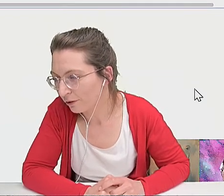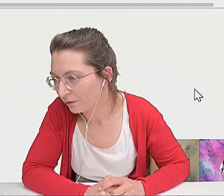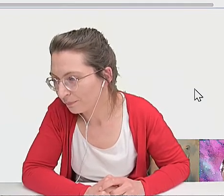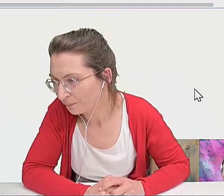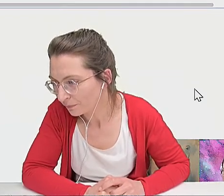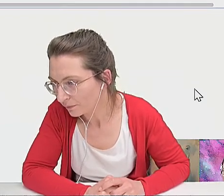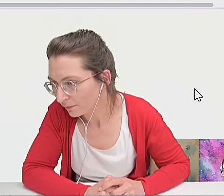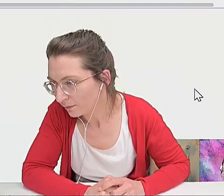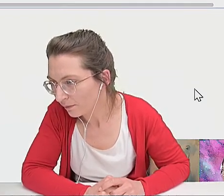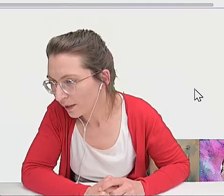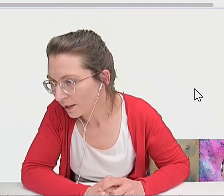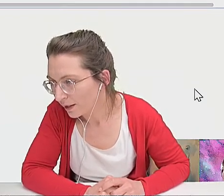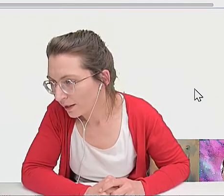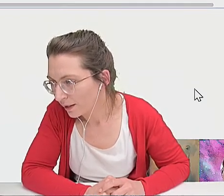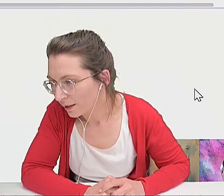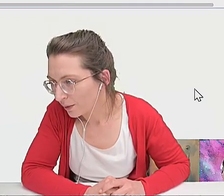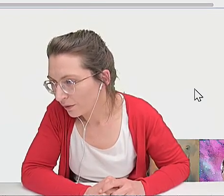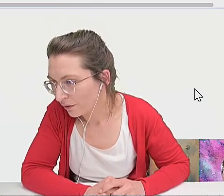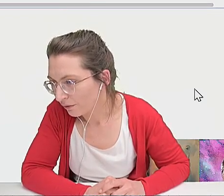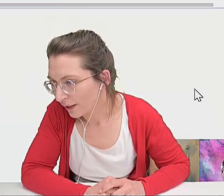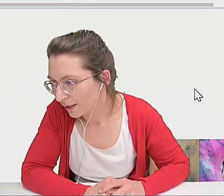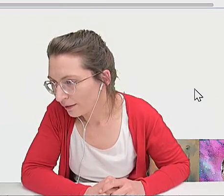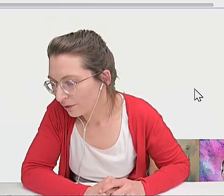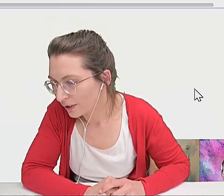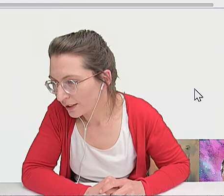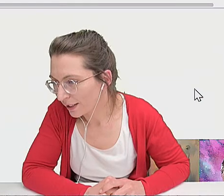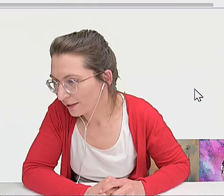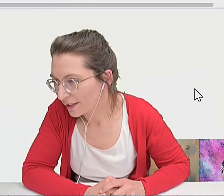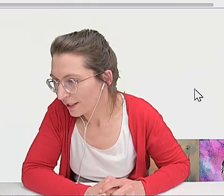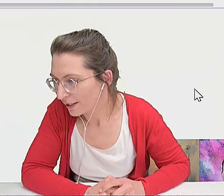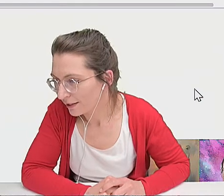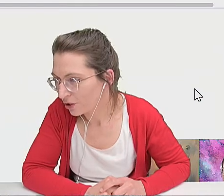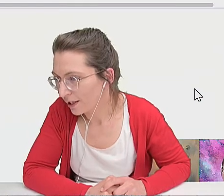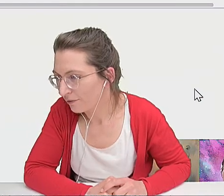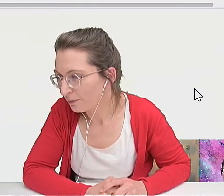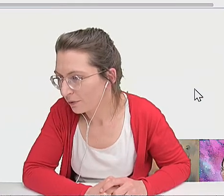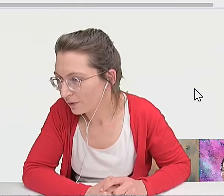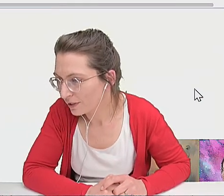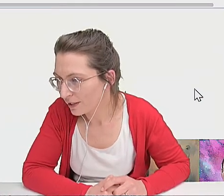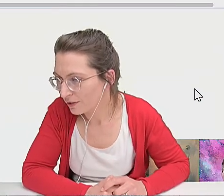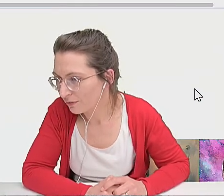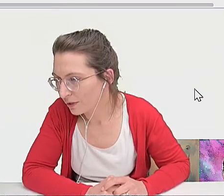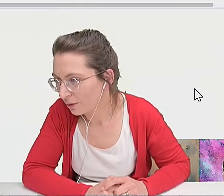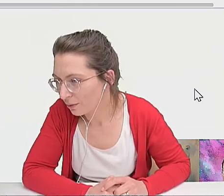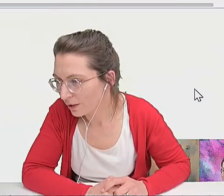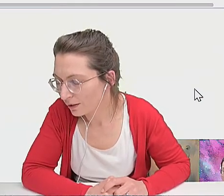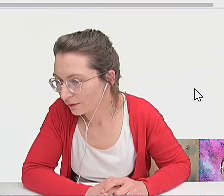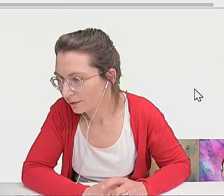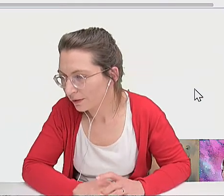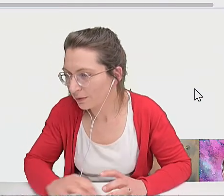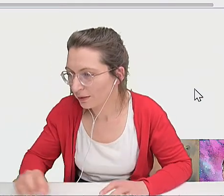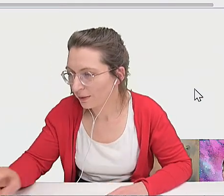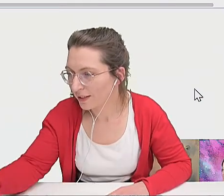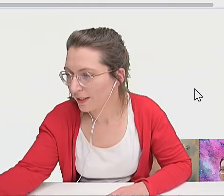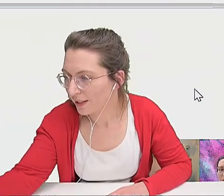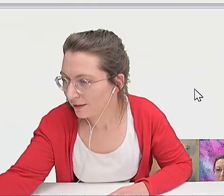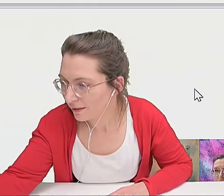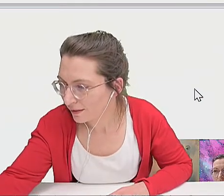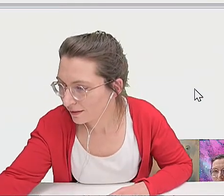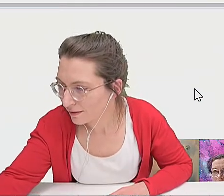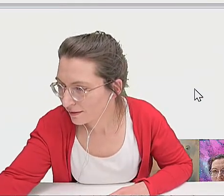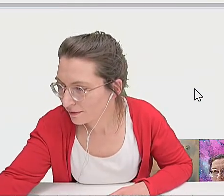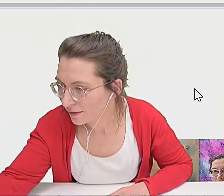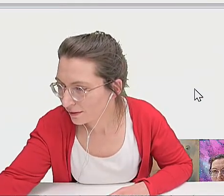vorwärts laufen. Ja. Und zwar würde ich da tatsächlich die Schleife benutzen, also wiederhole. Und jetzt muss ich mal